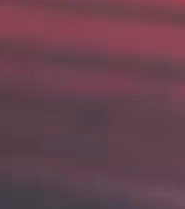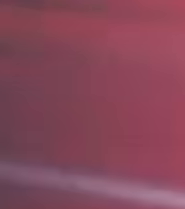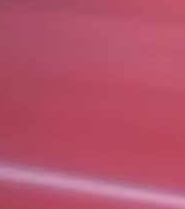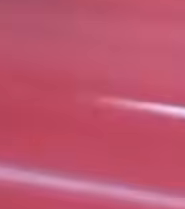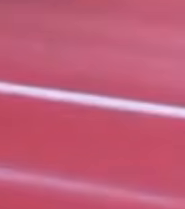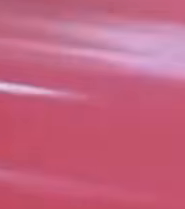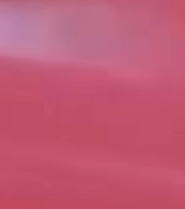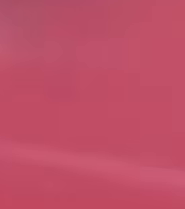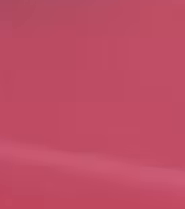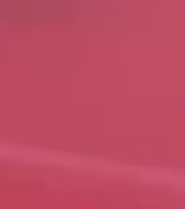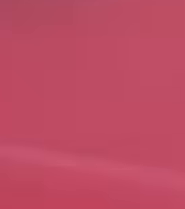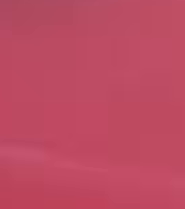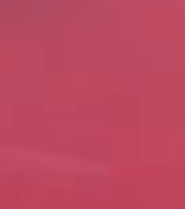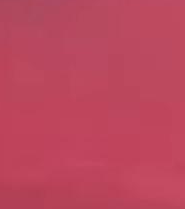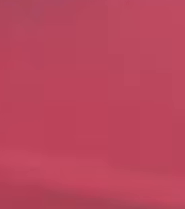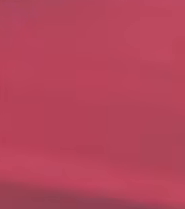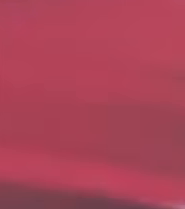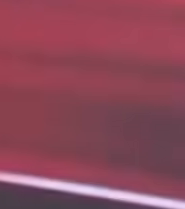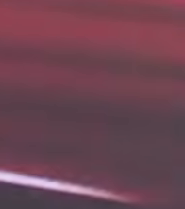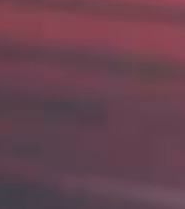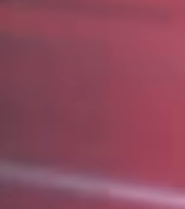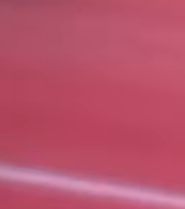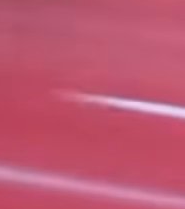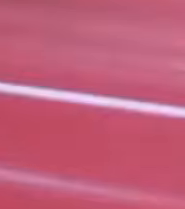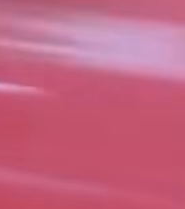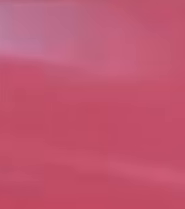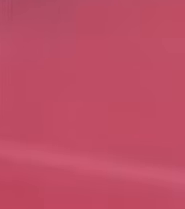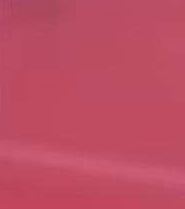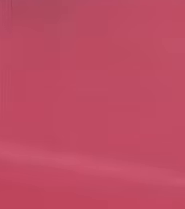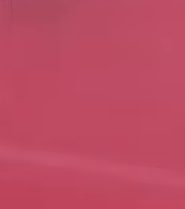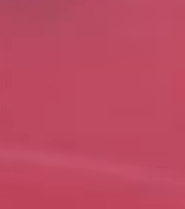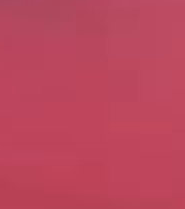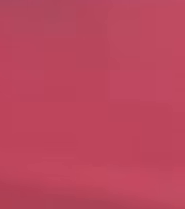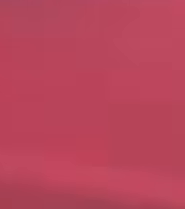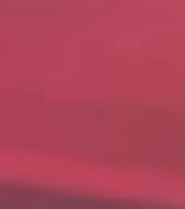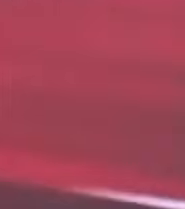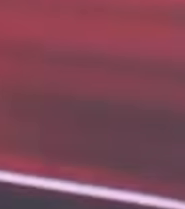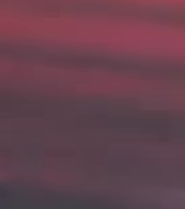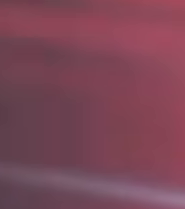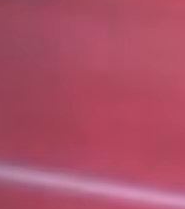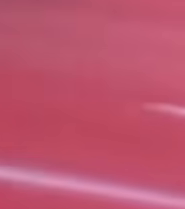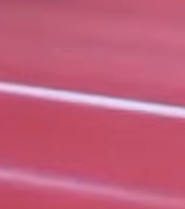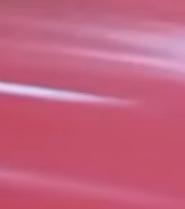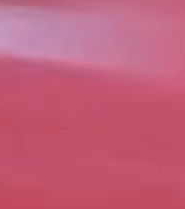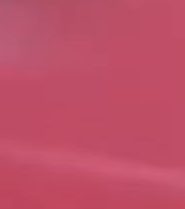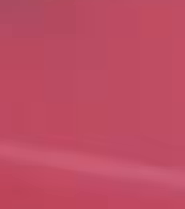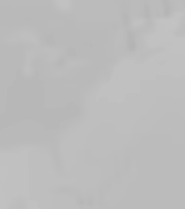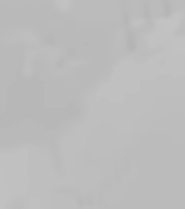bisitahin ang GMA Pinoy TV at www.gmanews.tv.